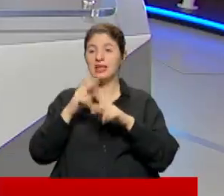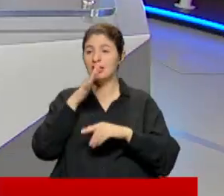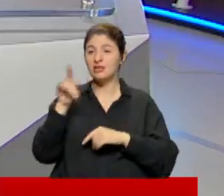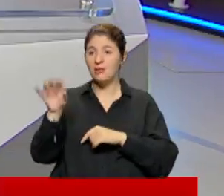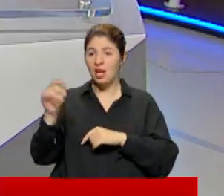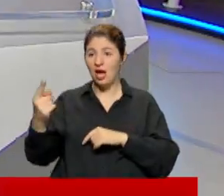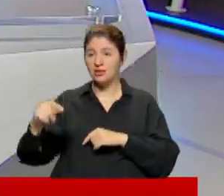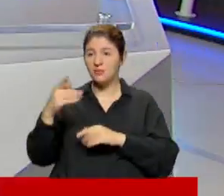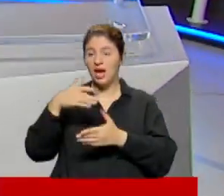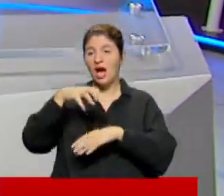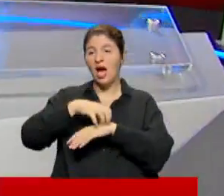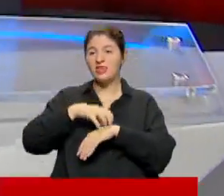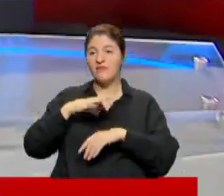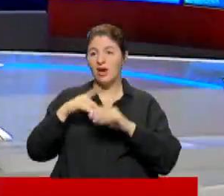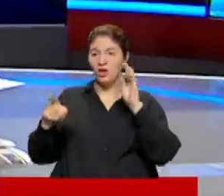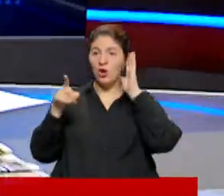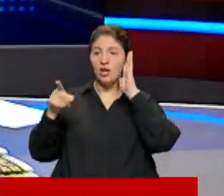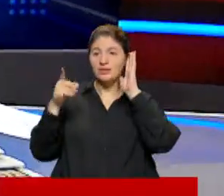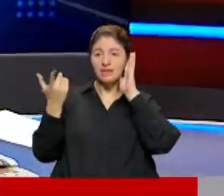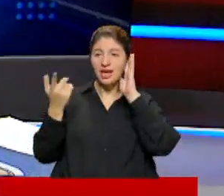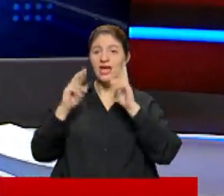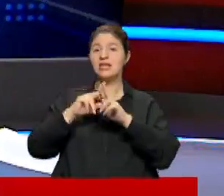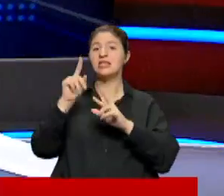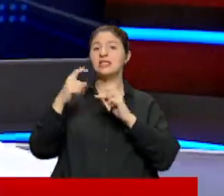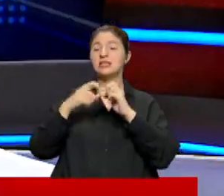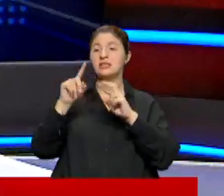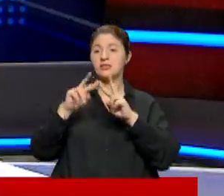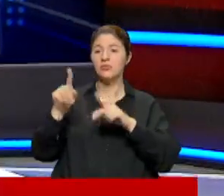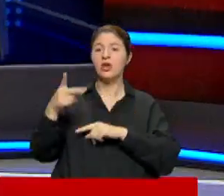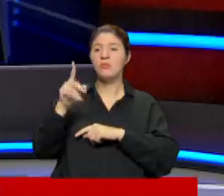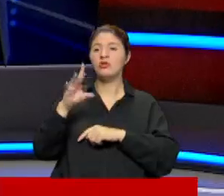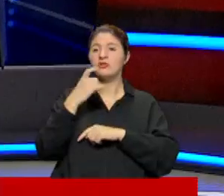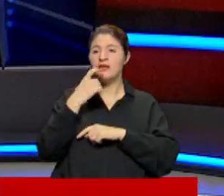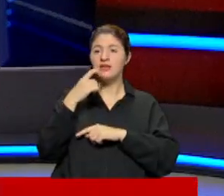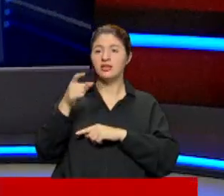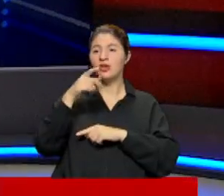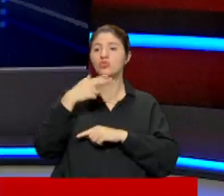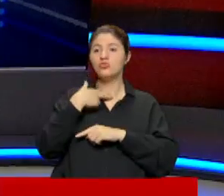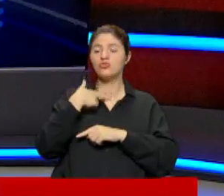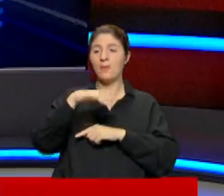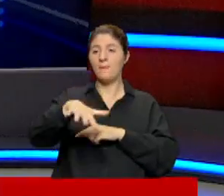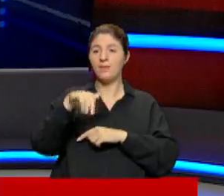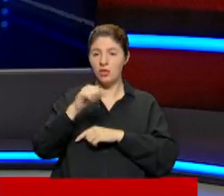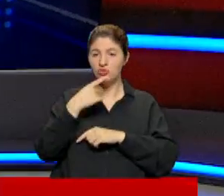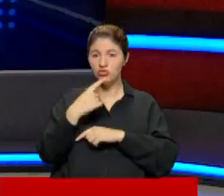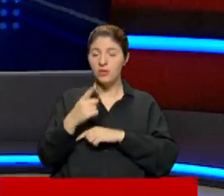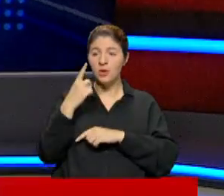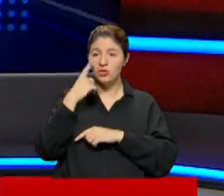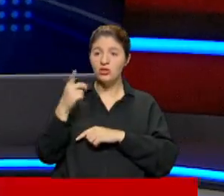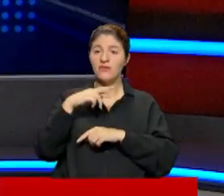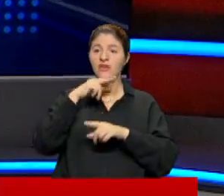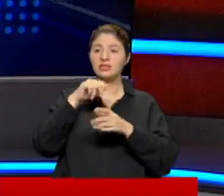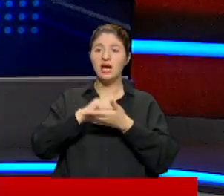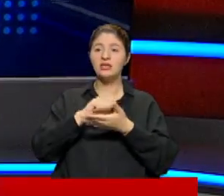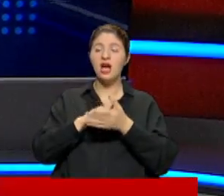bir gel gidelim oraya yarım ada var burası Kırım Kırım'ı Rusya 2014 yılında İlhak ettiğini açıkladı ancak görüyoruz Fransız